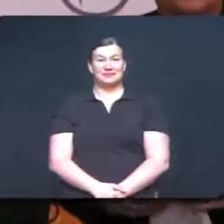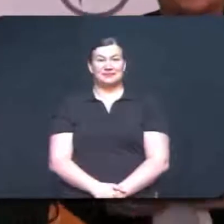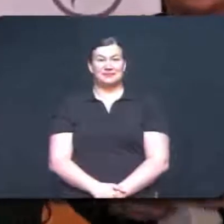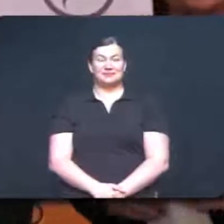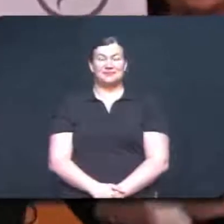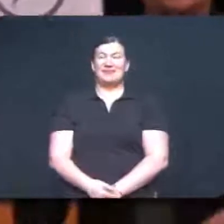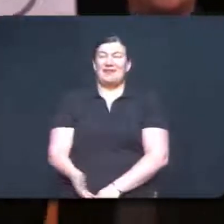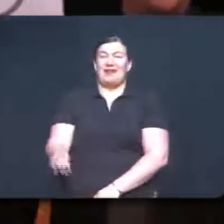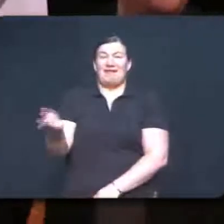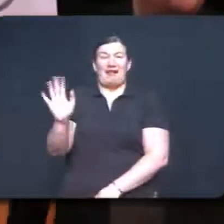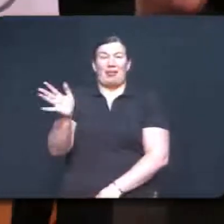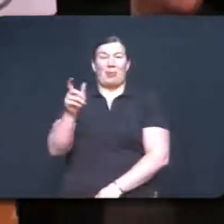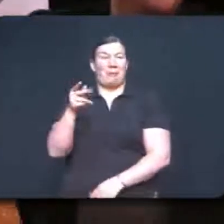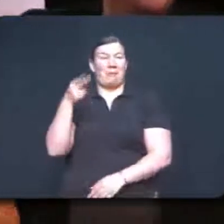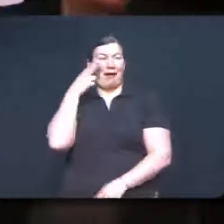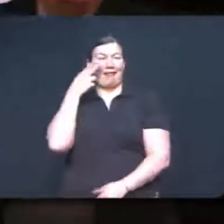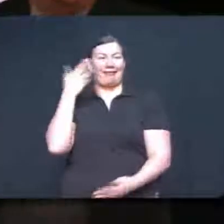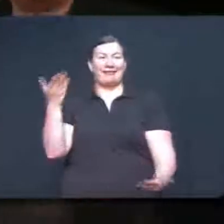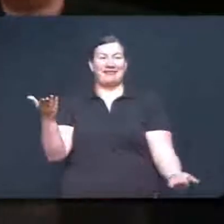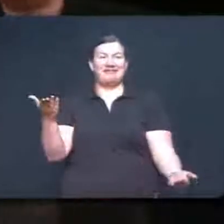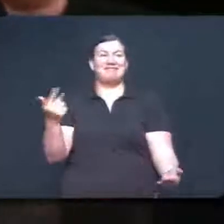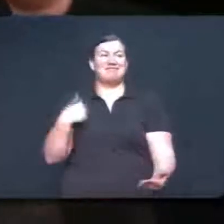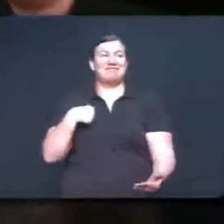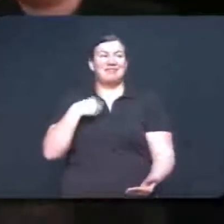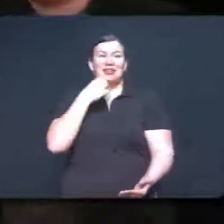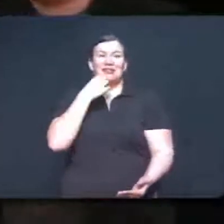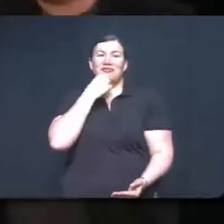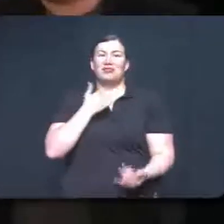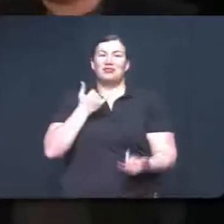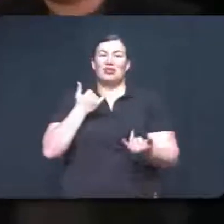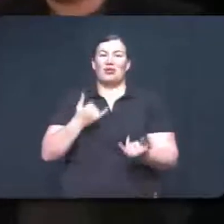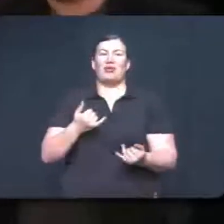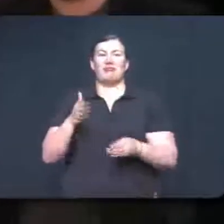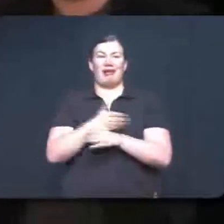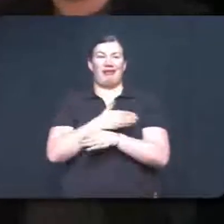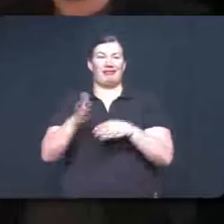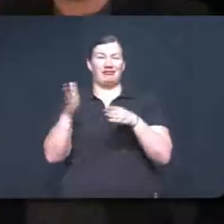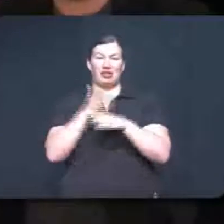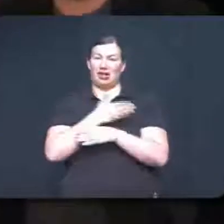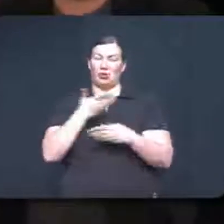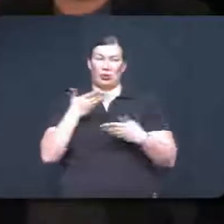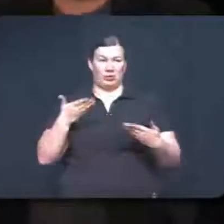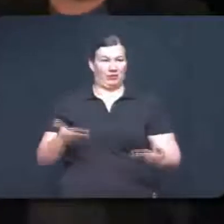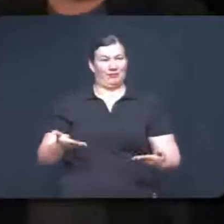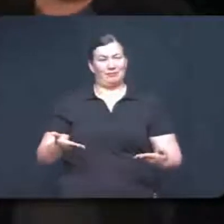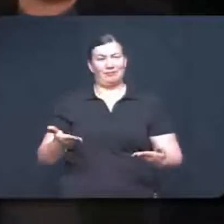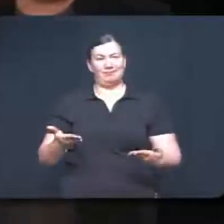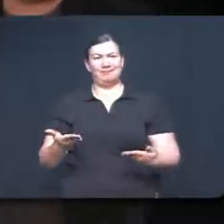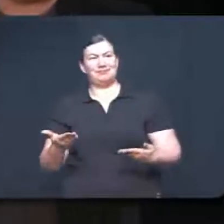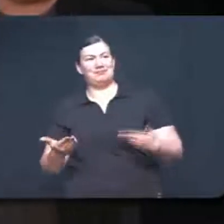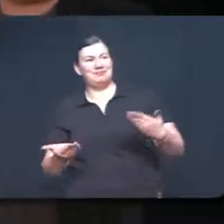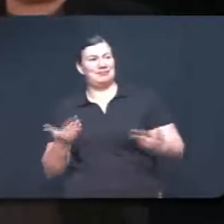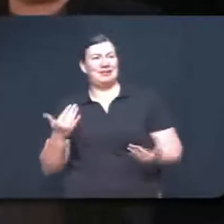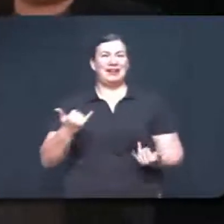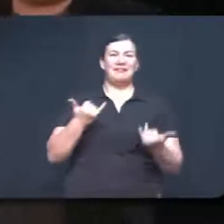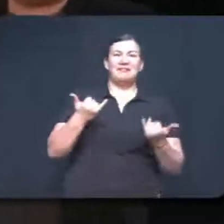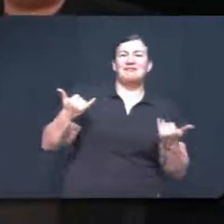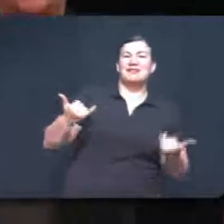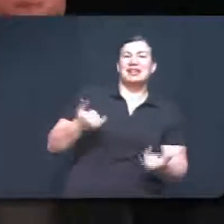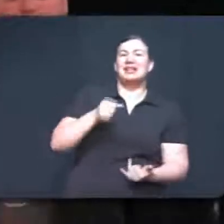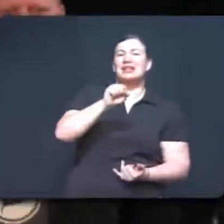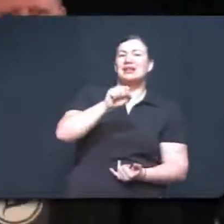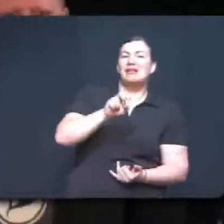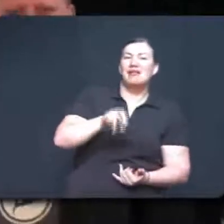ja hallo Piraten wir wollen heute hier eine Entscheidung treffen ob und wie wir das mit der SMV machen